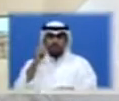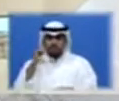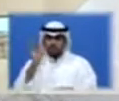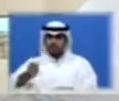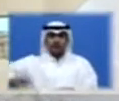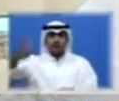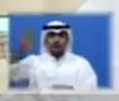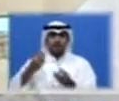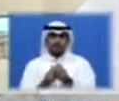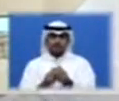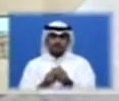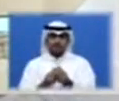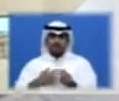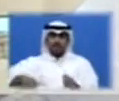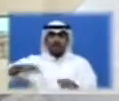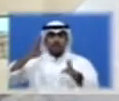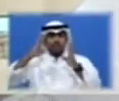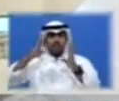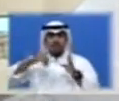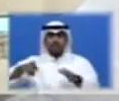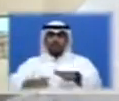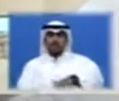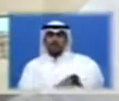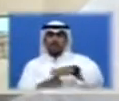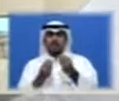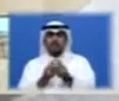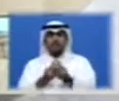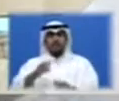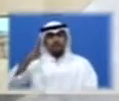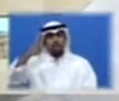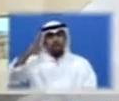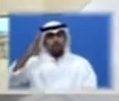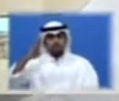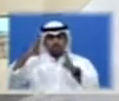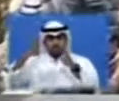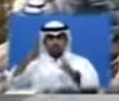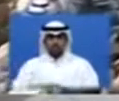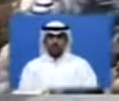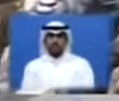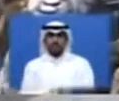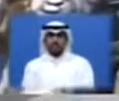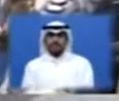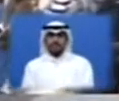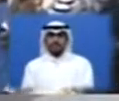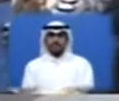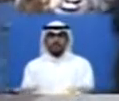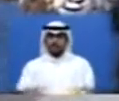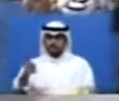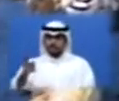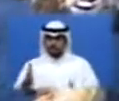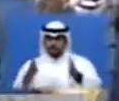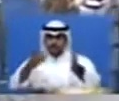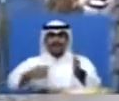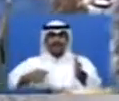فهنيئا لنا بك قائدا وأميرا وزعيما، ونبارك لسموك هذا التكريم. تكريم سمو